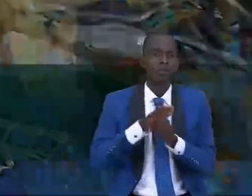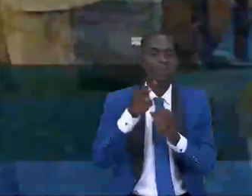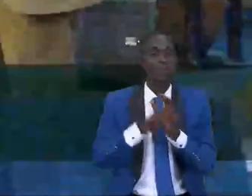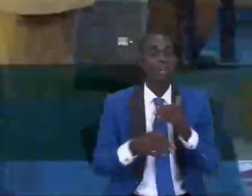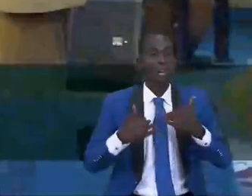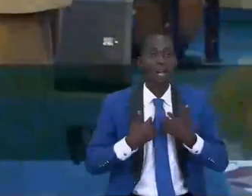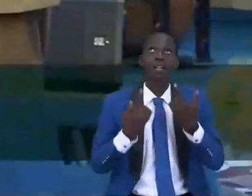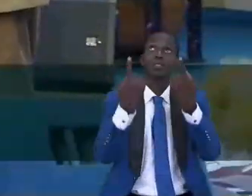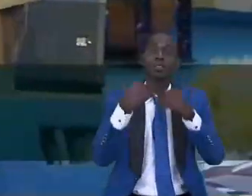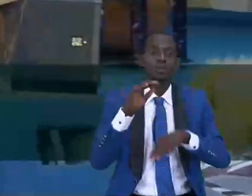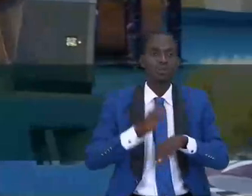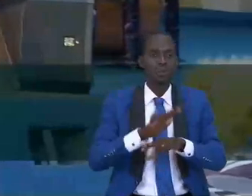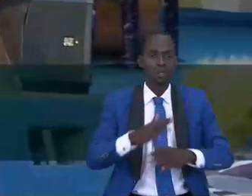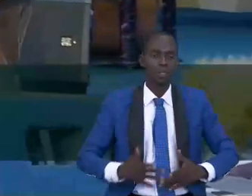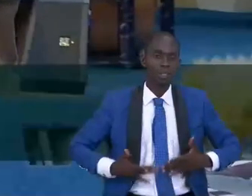L'accomplissement venu dans ta vie.